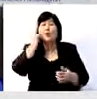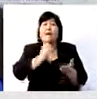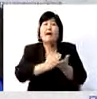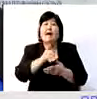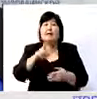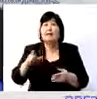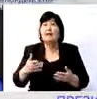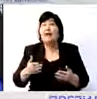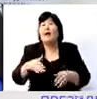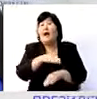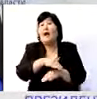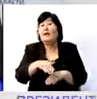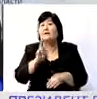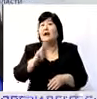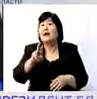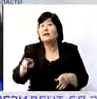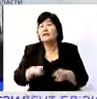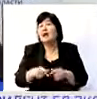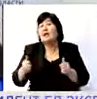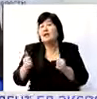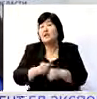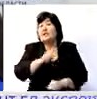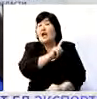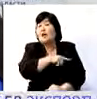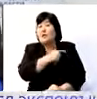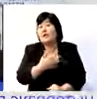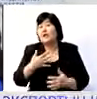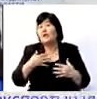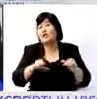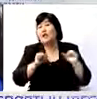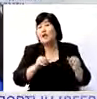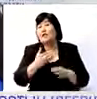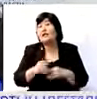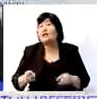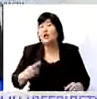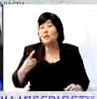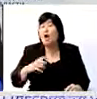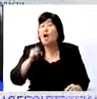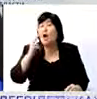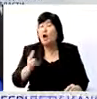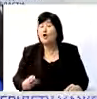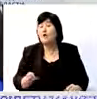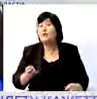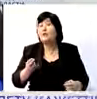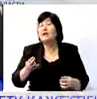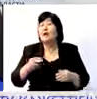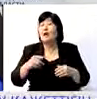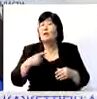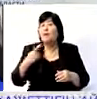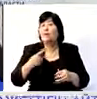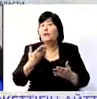ардагерлеріне адресті аралаған сәтте жанымызда медицина, яғни денсаулық сақтау саласы мамандары, әлеуметтік саласы мамандары